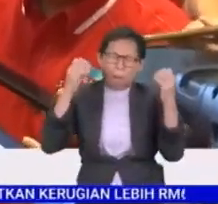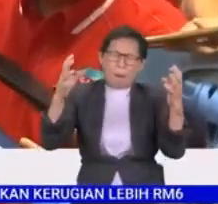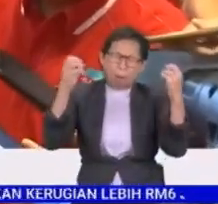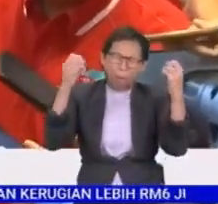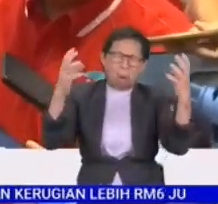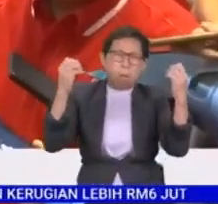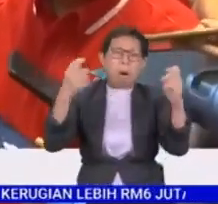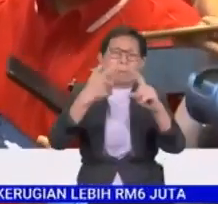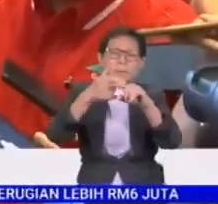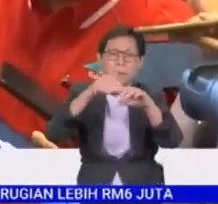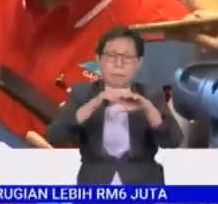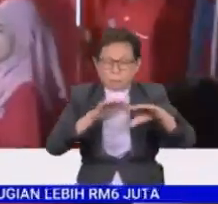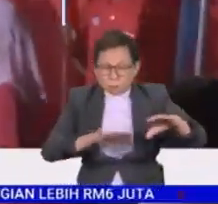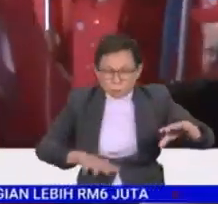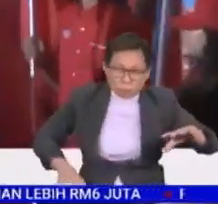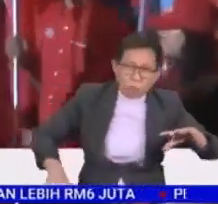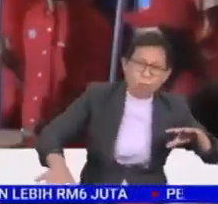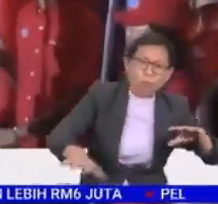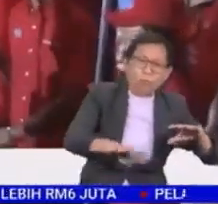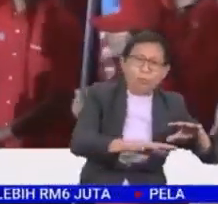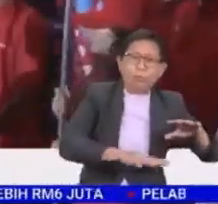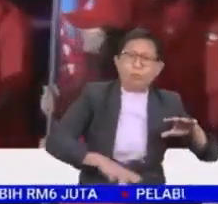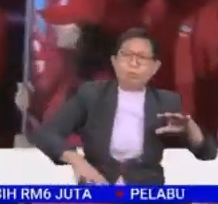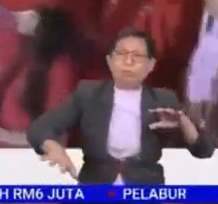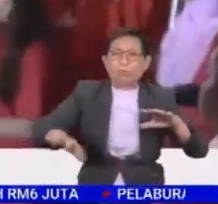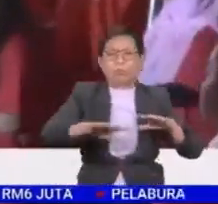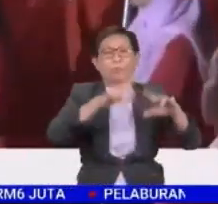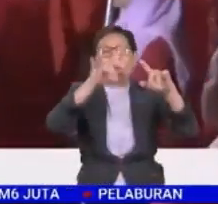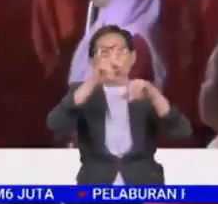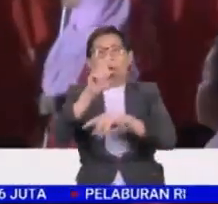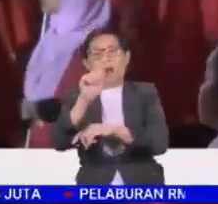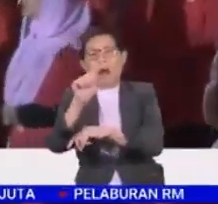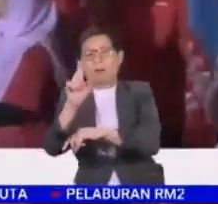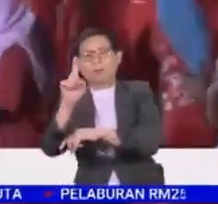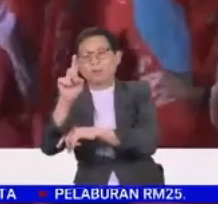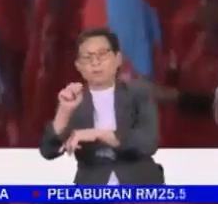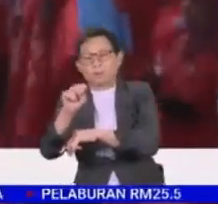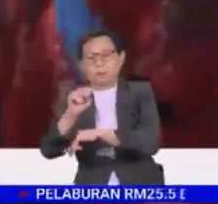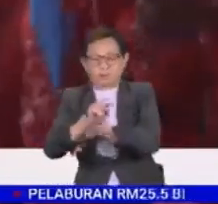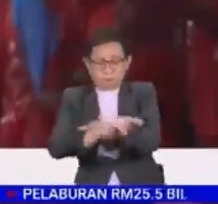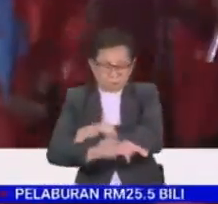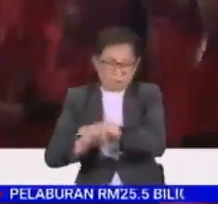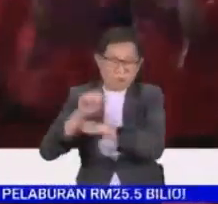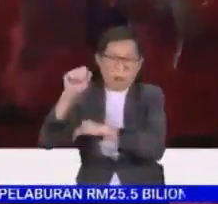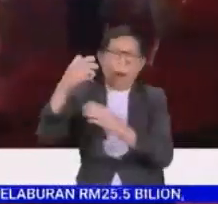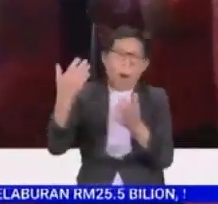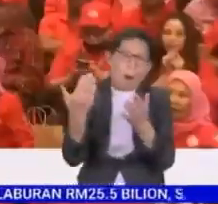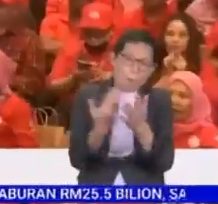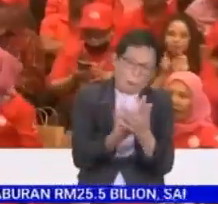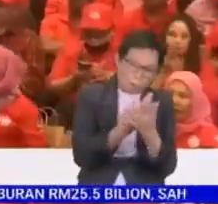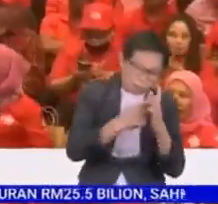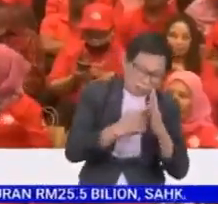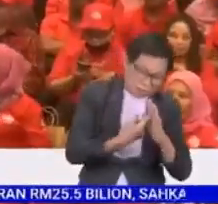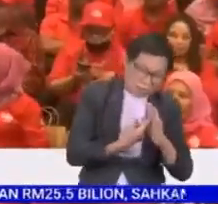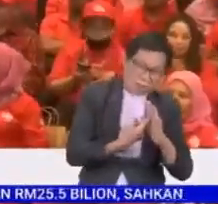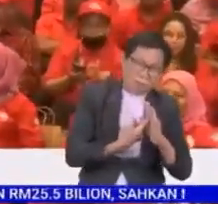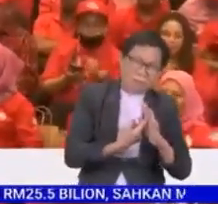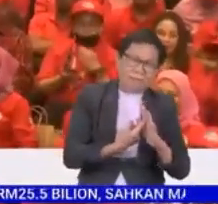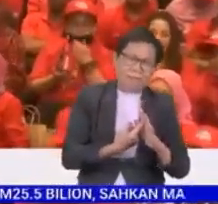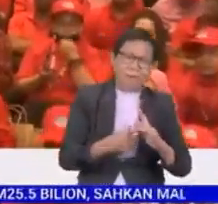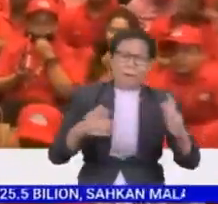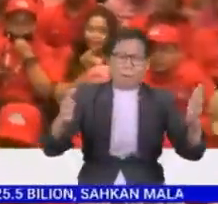mungkin daripada seluruh kawasan dewan undangan Negeri Ini baru kita start tapi daripada